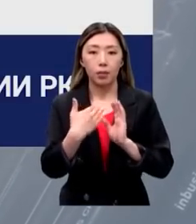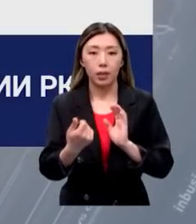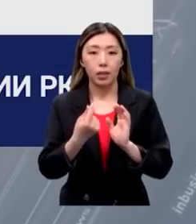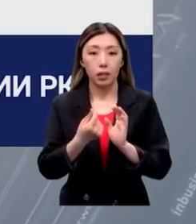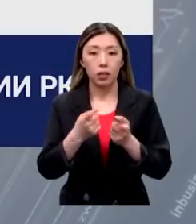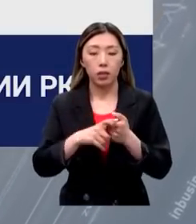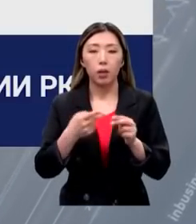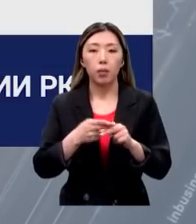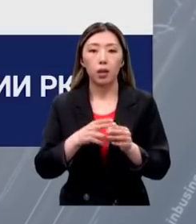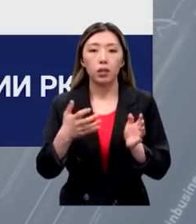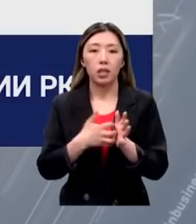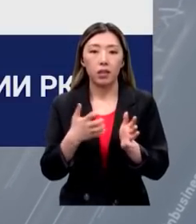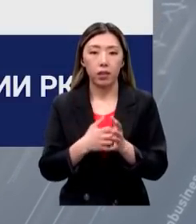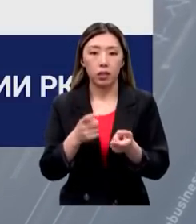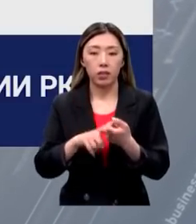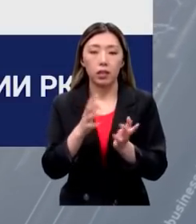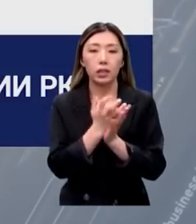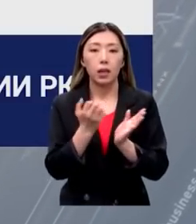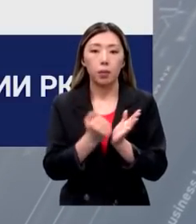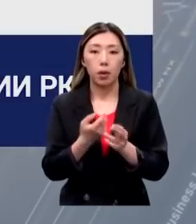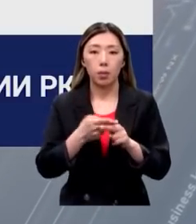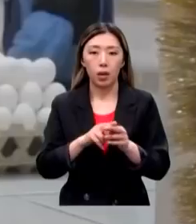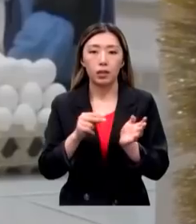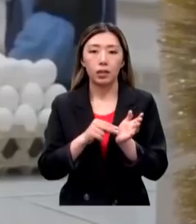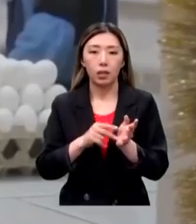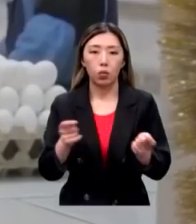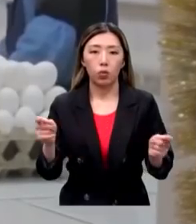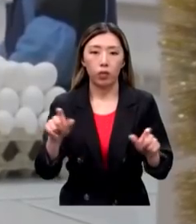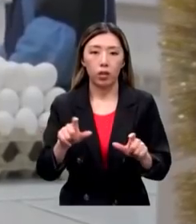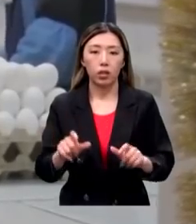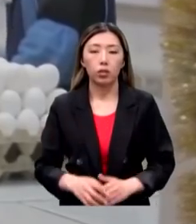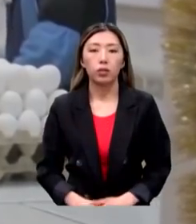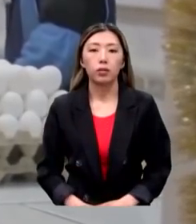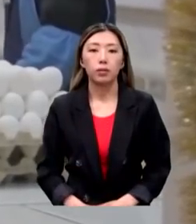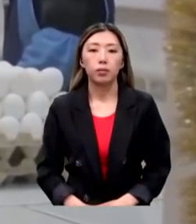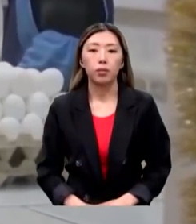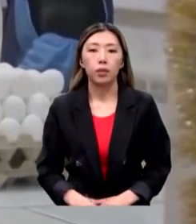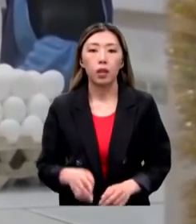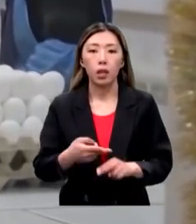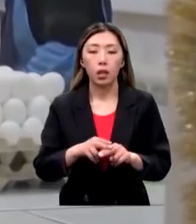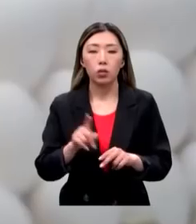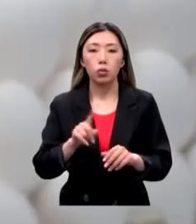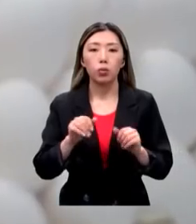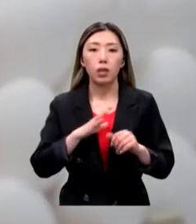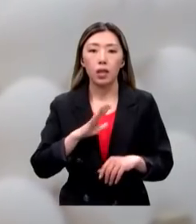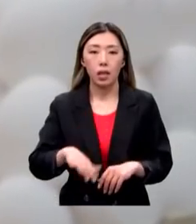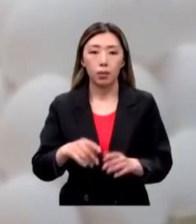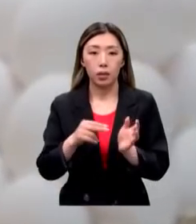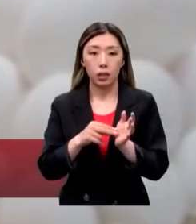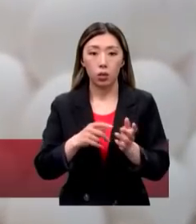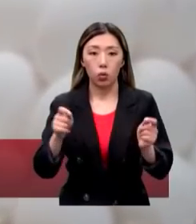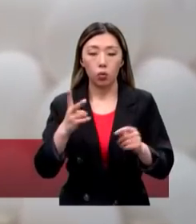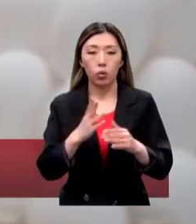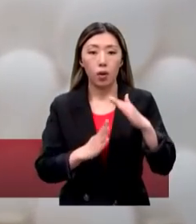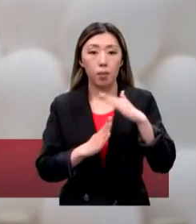привело к отсутствию запасов, что сейчас сказывается на росте цен. В ведомстве считают, не допустить роста цен позволили бы предельные